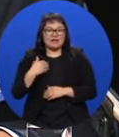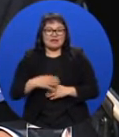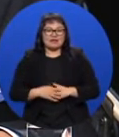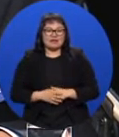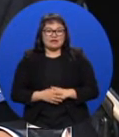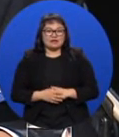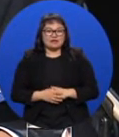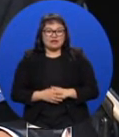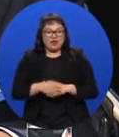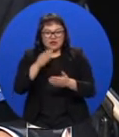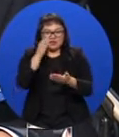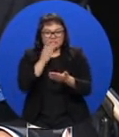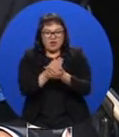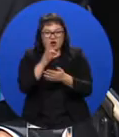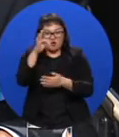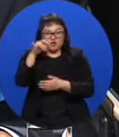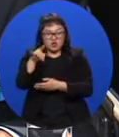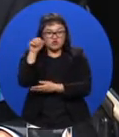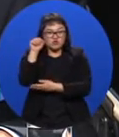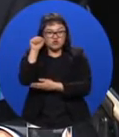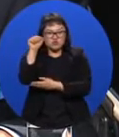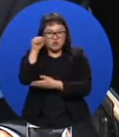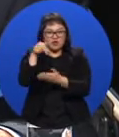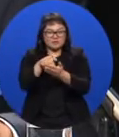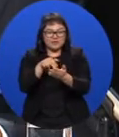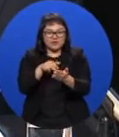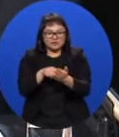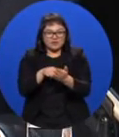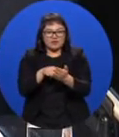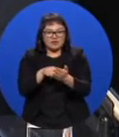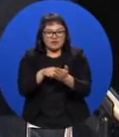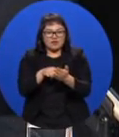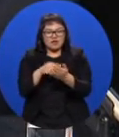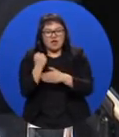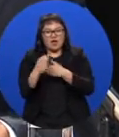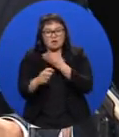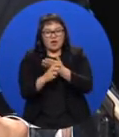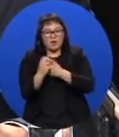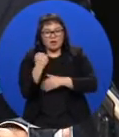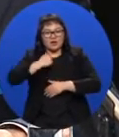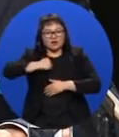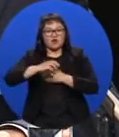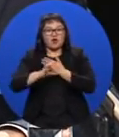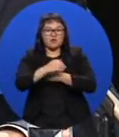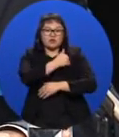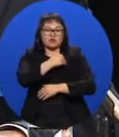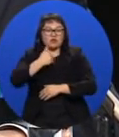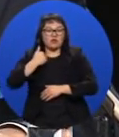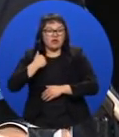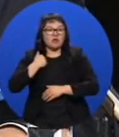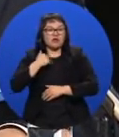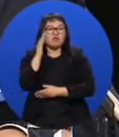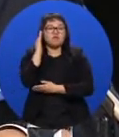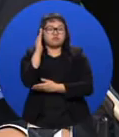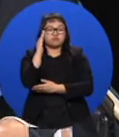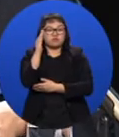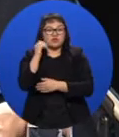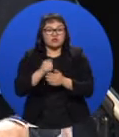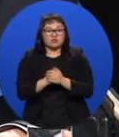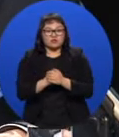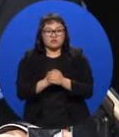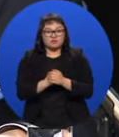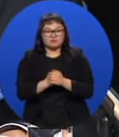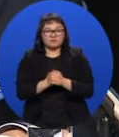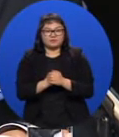당당하게 그것이 네. 만약에 위성군 후보가 그것이 뭐 위법이라면 당당하게 기자회견을 밝히시면 됩니다. 기자회견